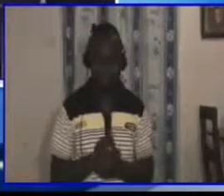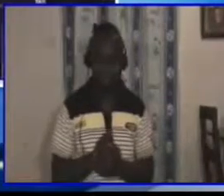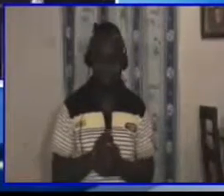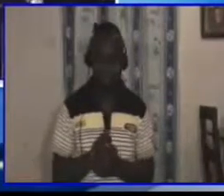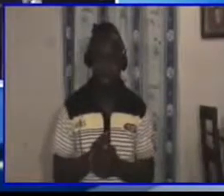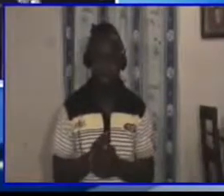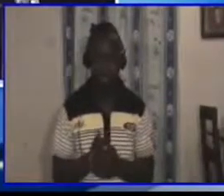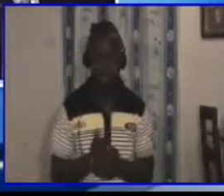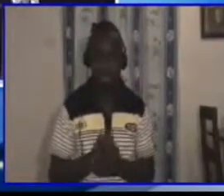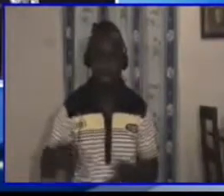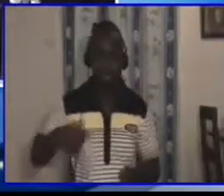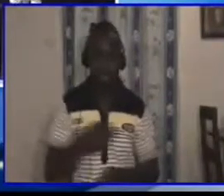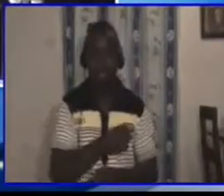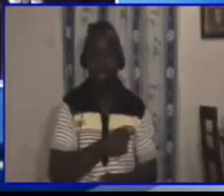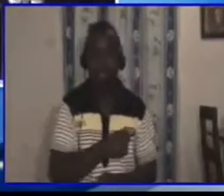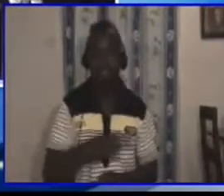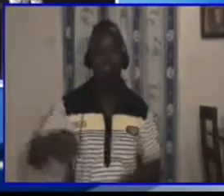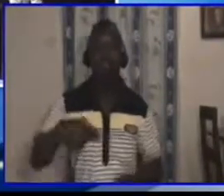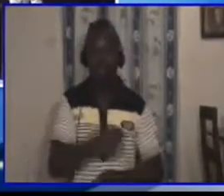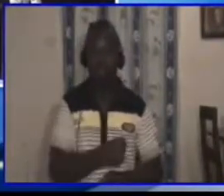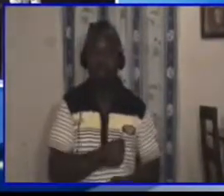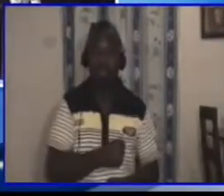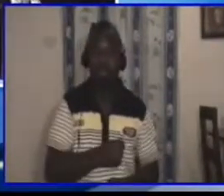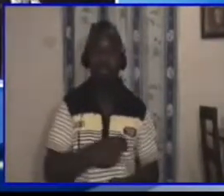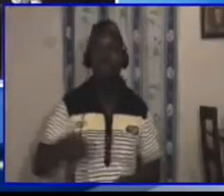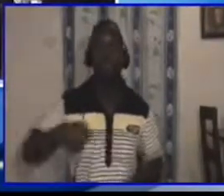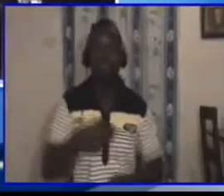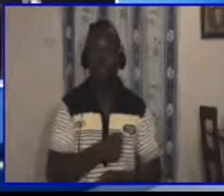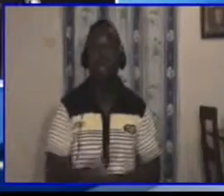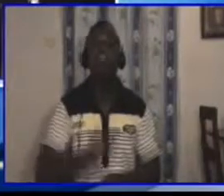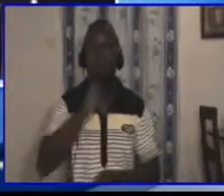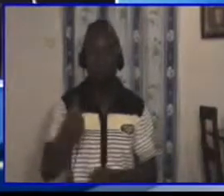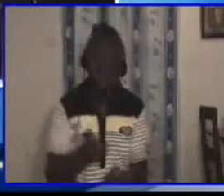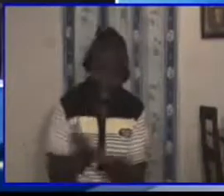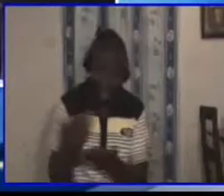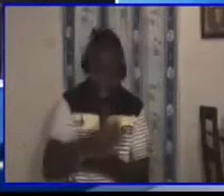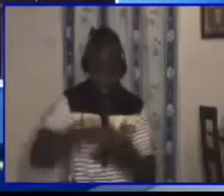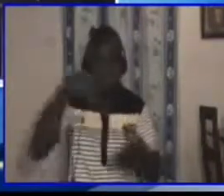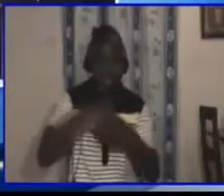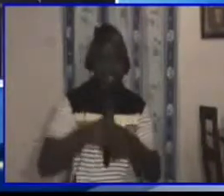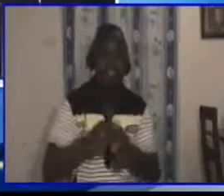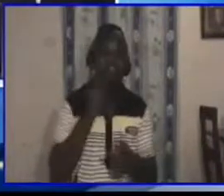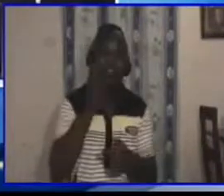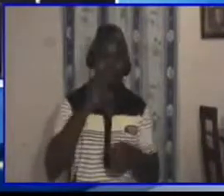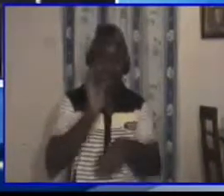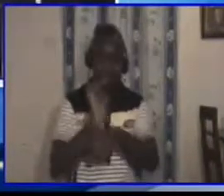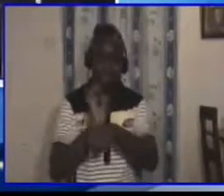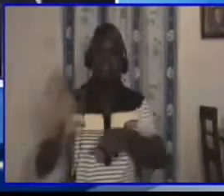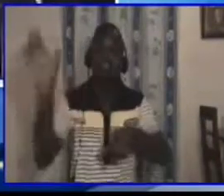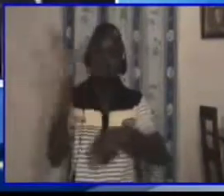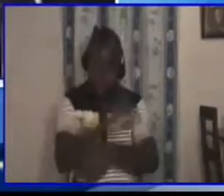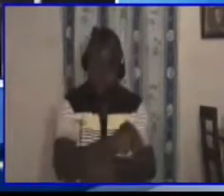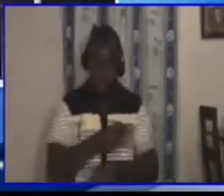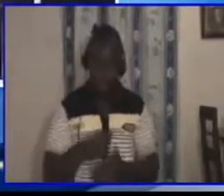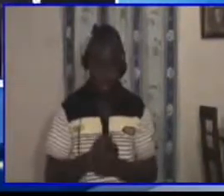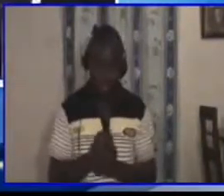e per favore che tutti nelle differenti chiese possano comprendere